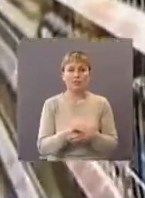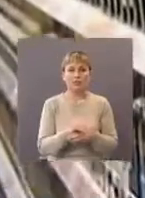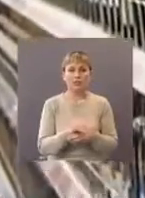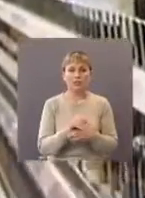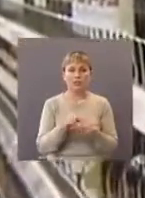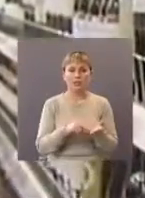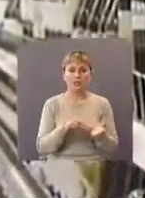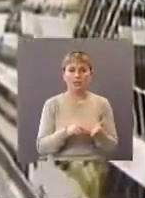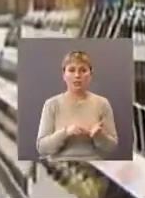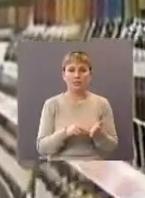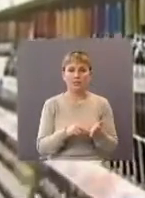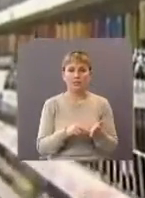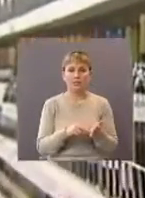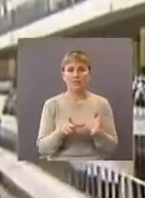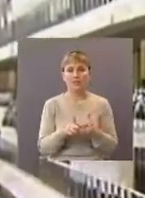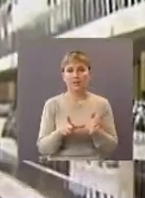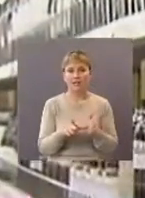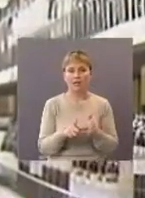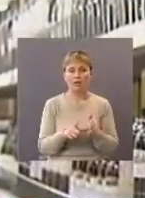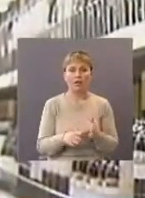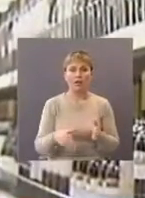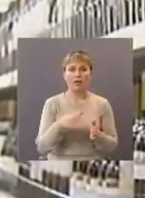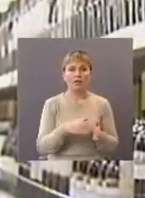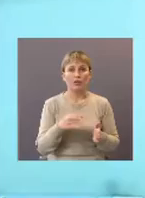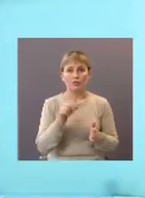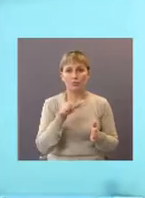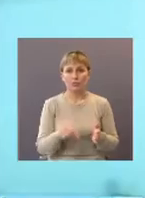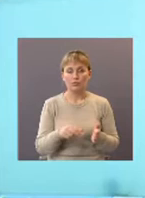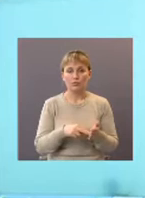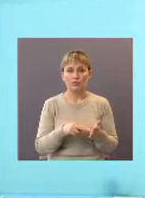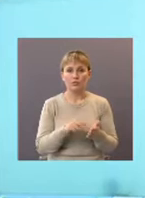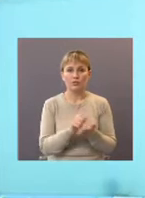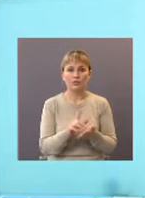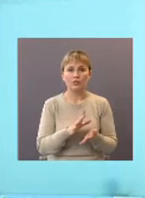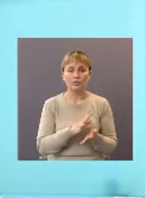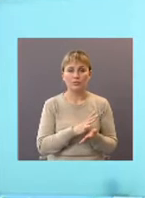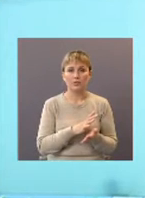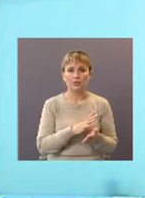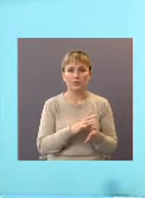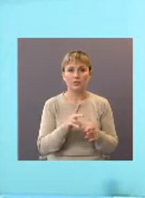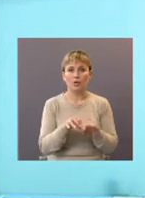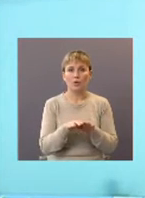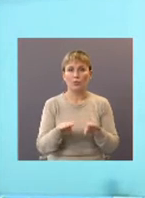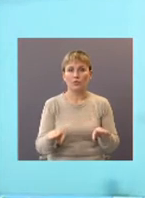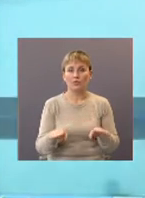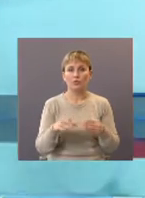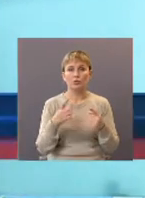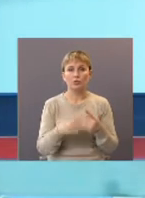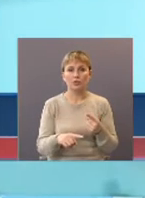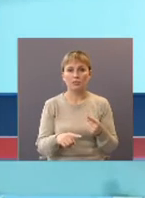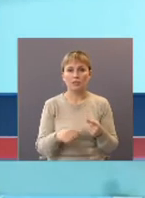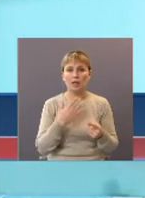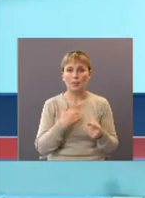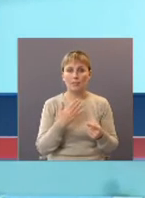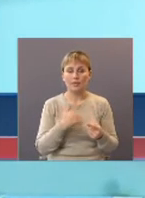ставки акцизного налога. Алкогольная продукция, стоимость, она не должна быть на одном уровне с другими